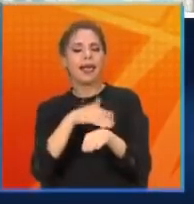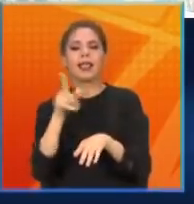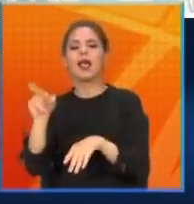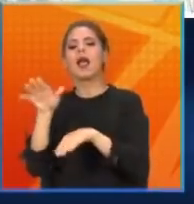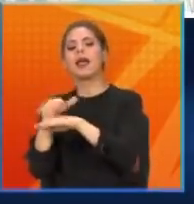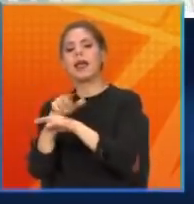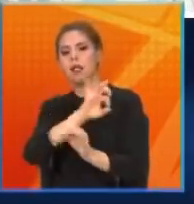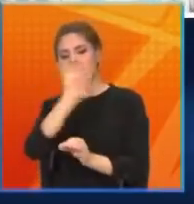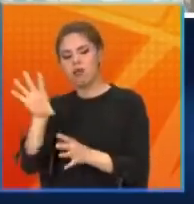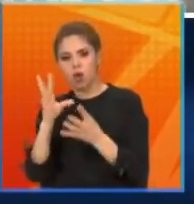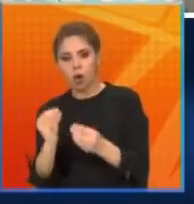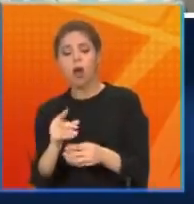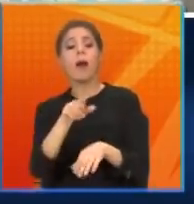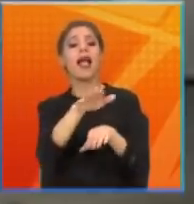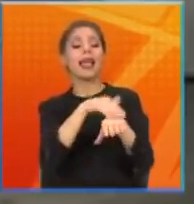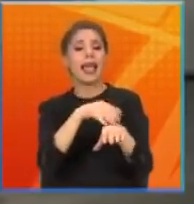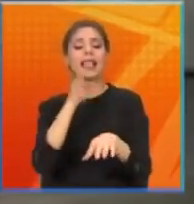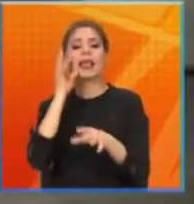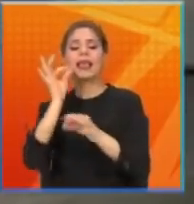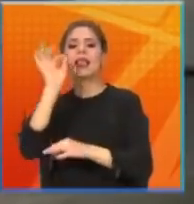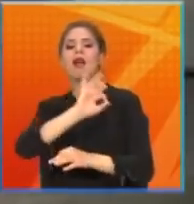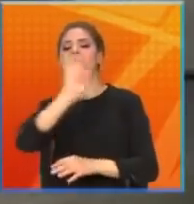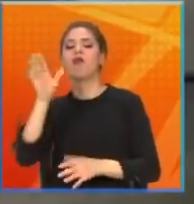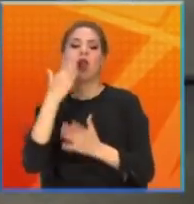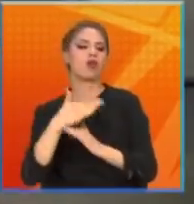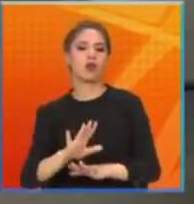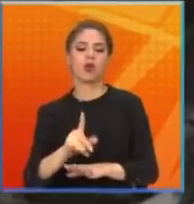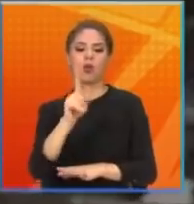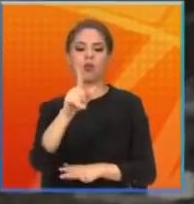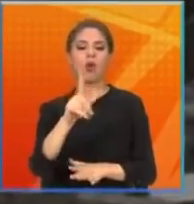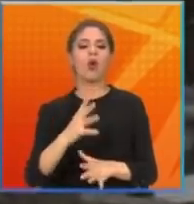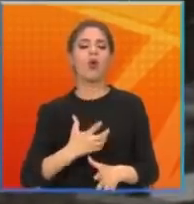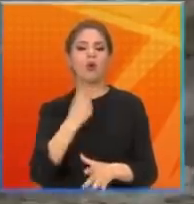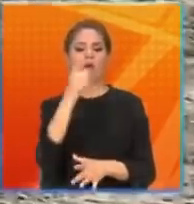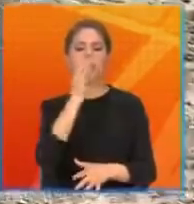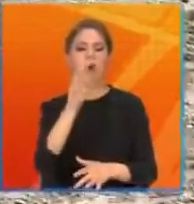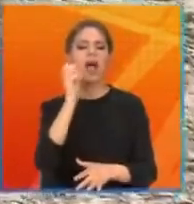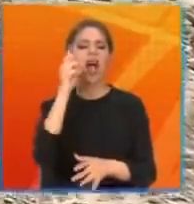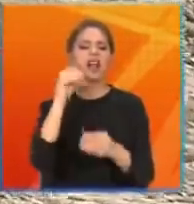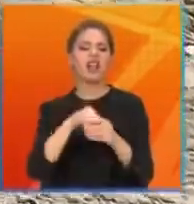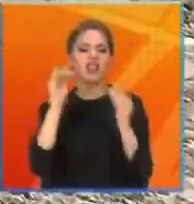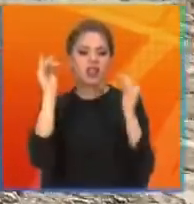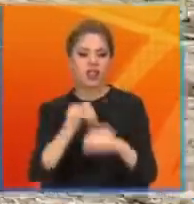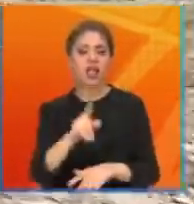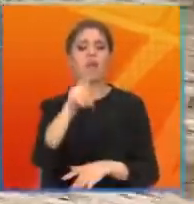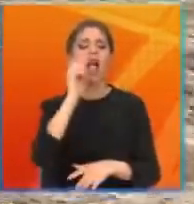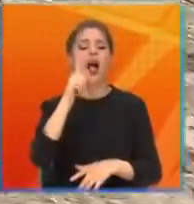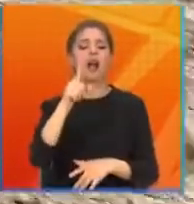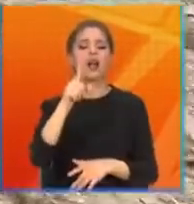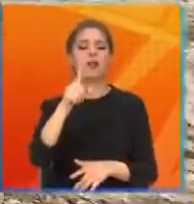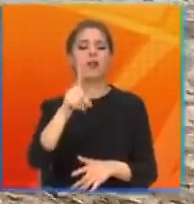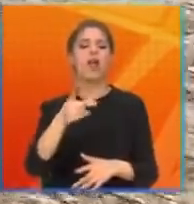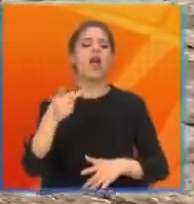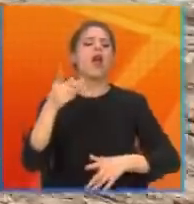enfekteyse diğer kediye bulaşabilir ama asla size bulaşmaz. Ama asıl yürek burkan haber Ankara'dan geldi. Başkent Ankara akıl almaz bir vahşete